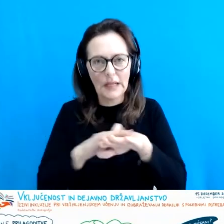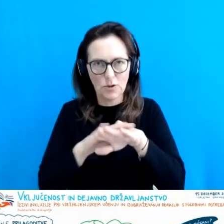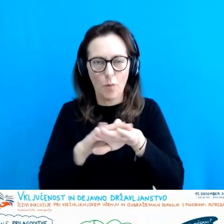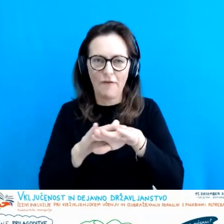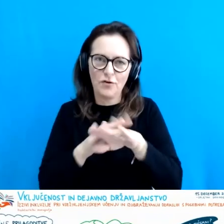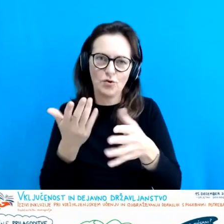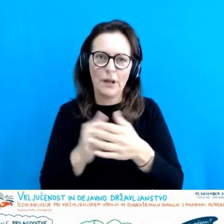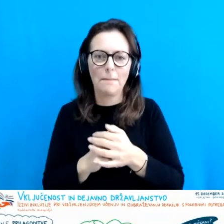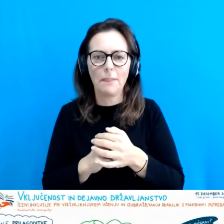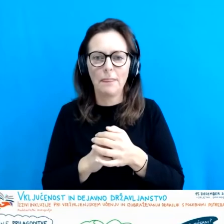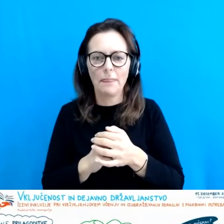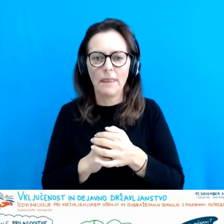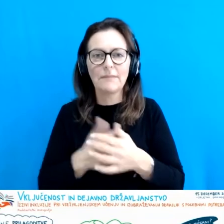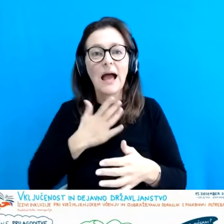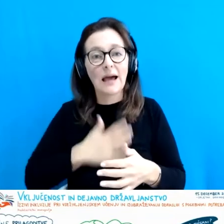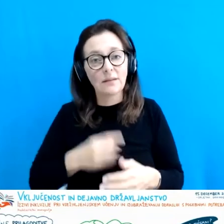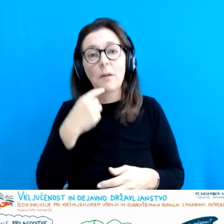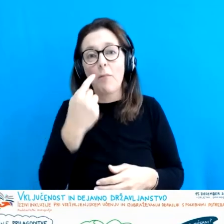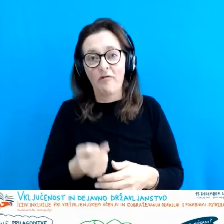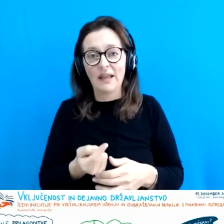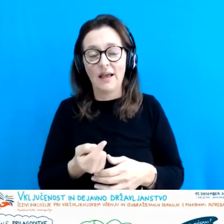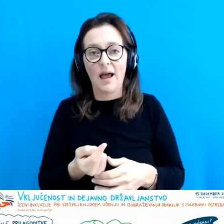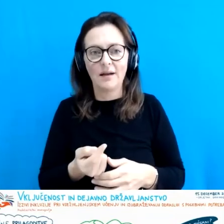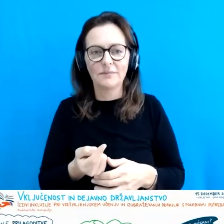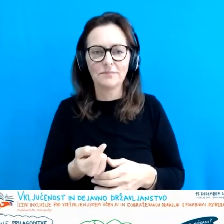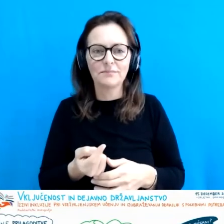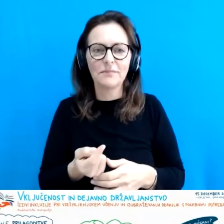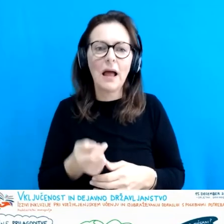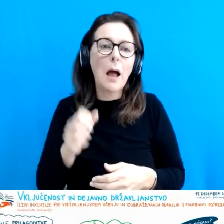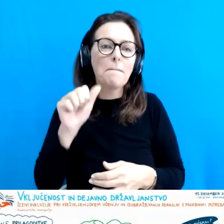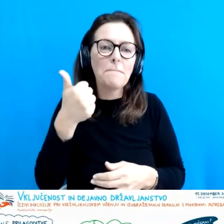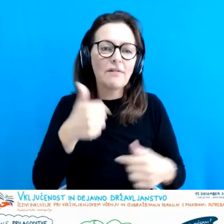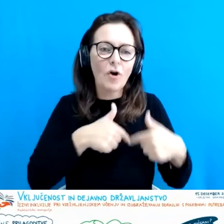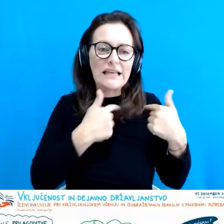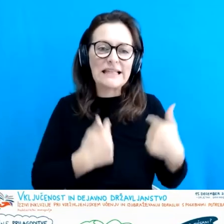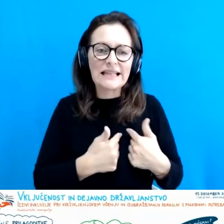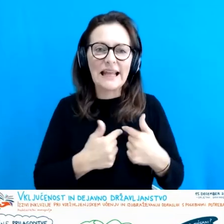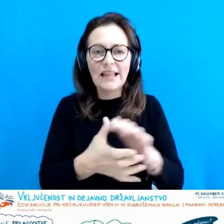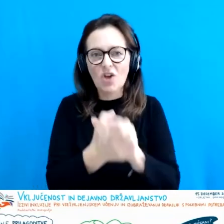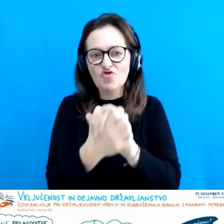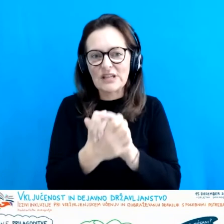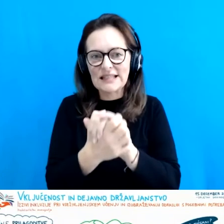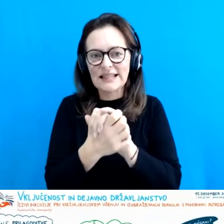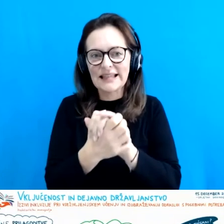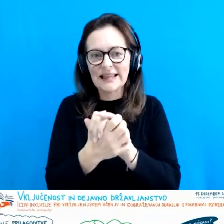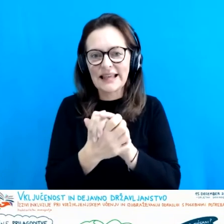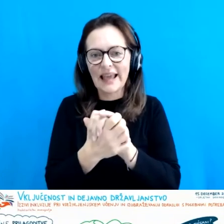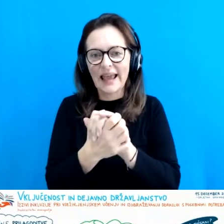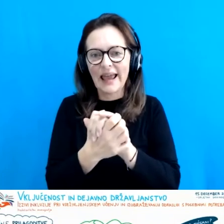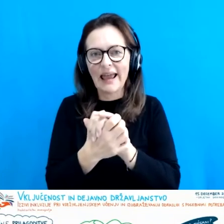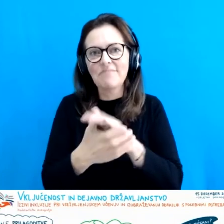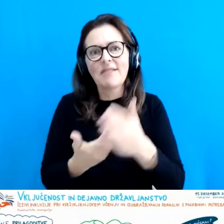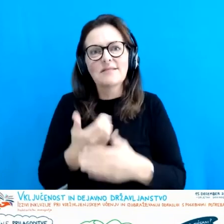upravičujem. Bi pa rada nekaj povedala, da se mi najprej iskrene čestitke, ali ne vem, ne rečem za